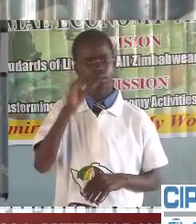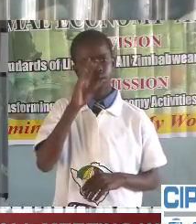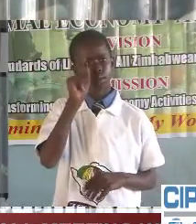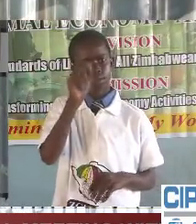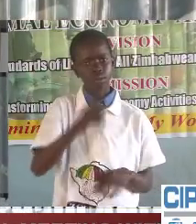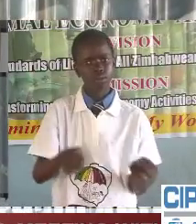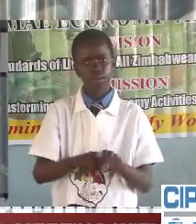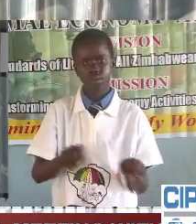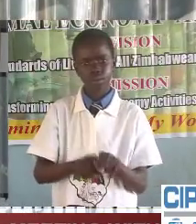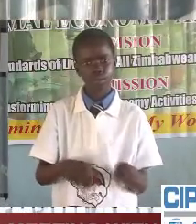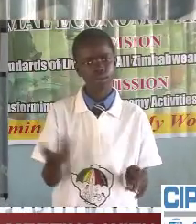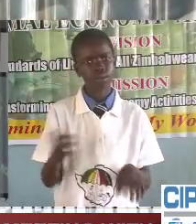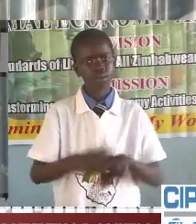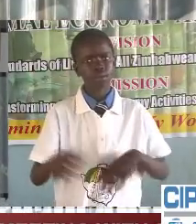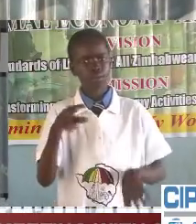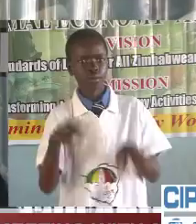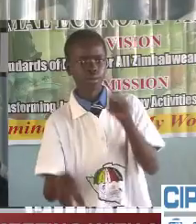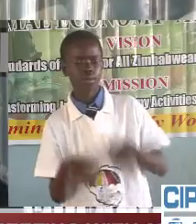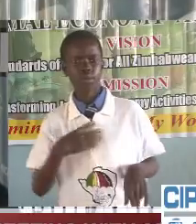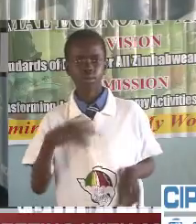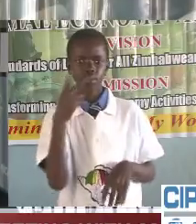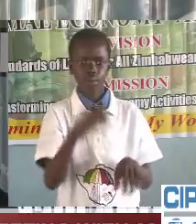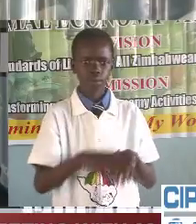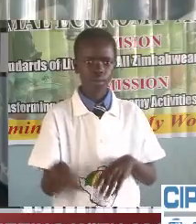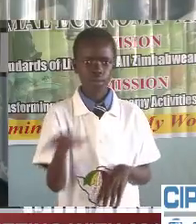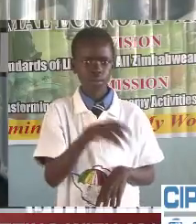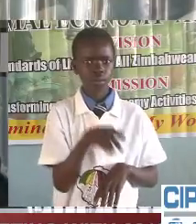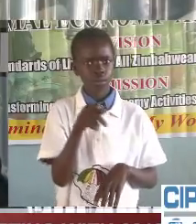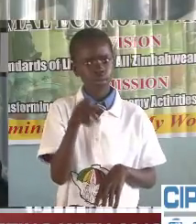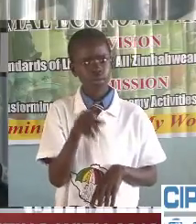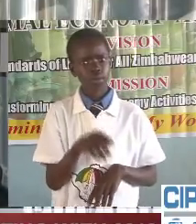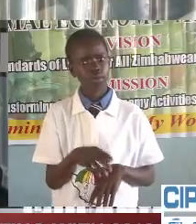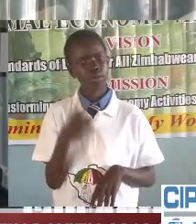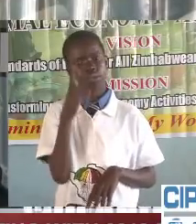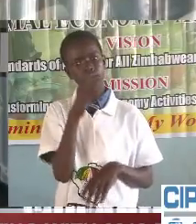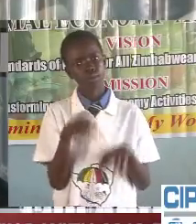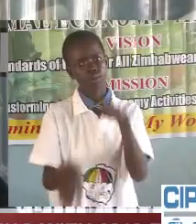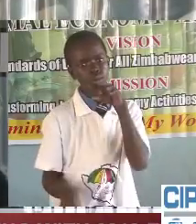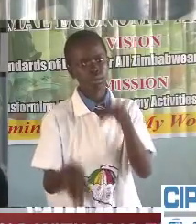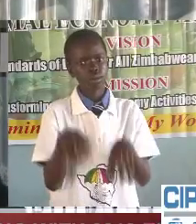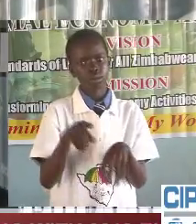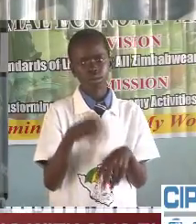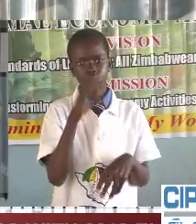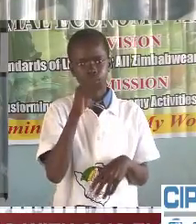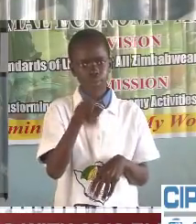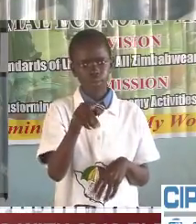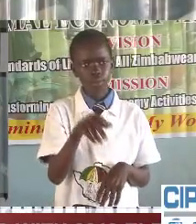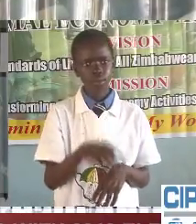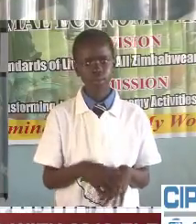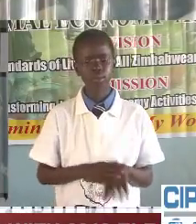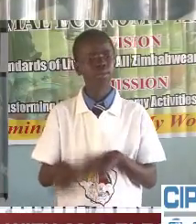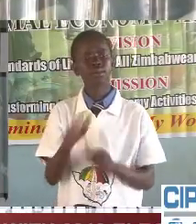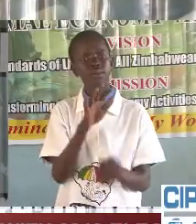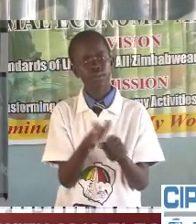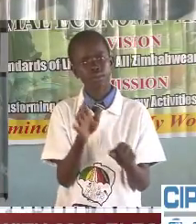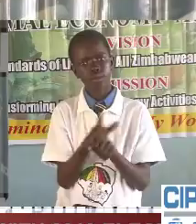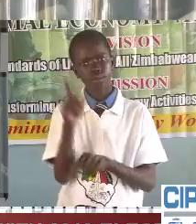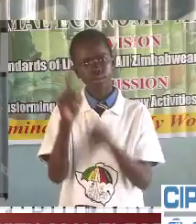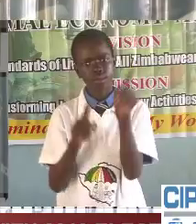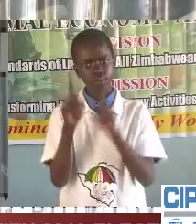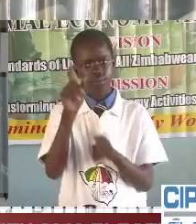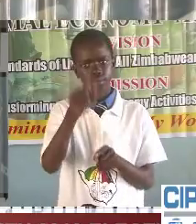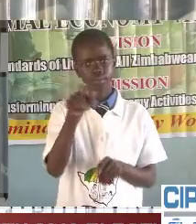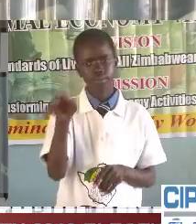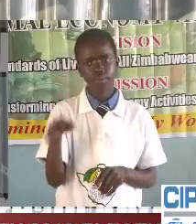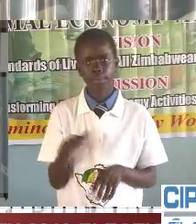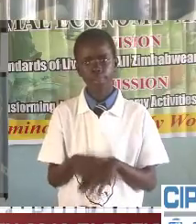sakanzela tichaongorora vanhu ivava kuti vanhu vanorarama neurema vazhinji vacho ndo